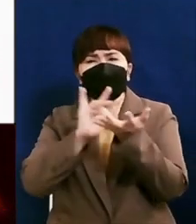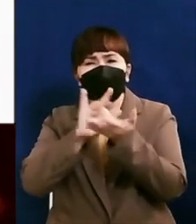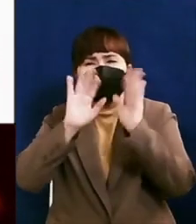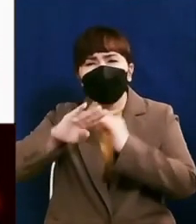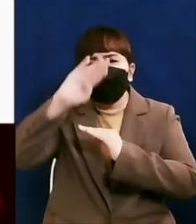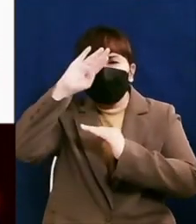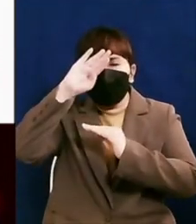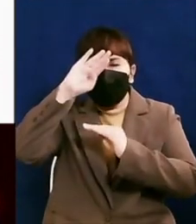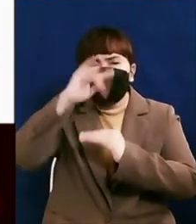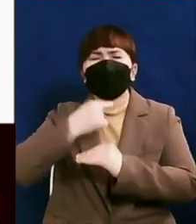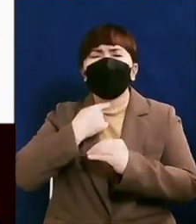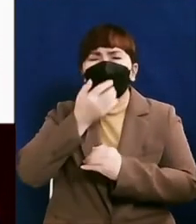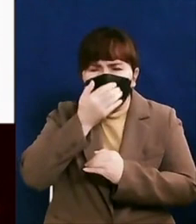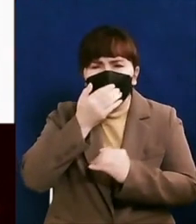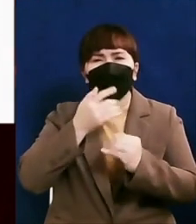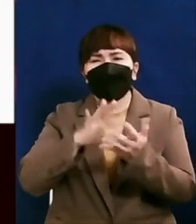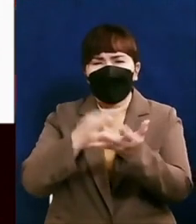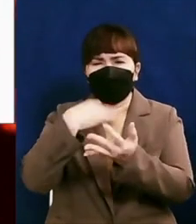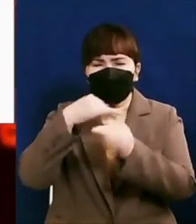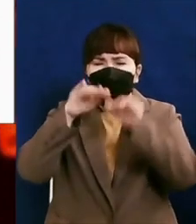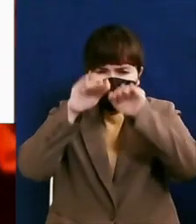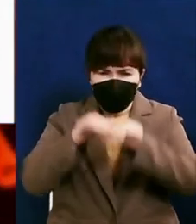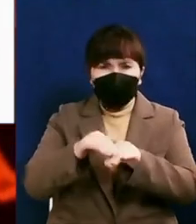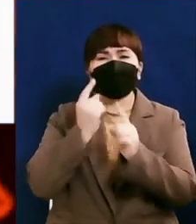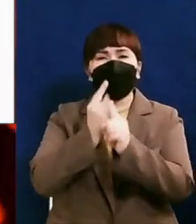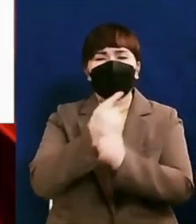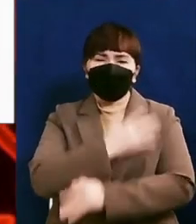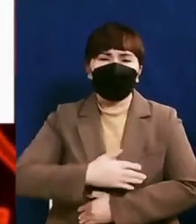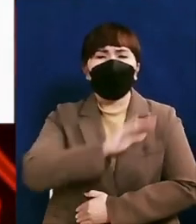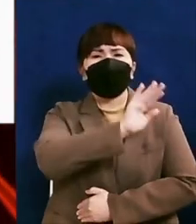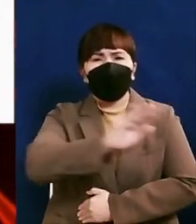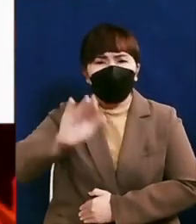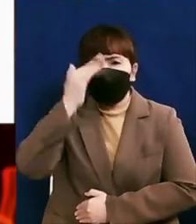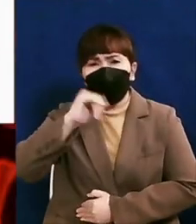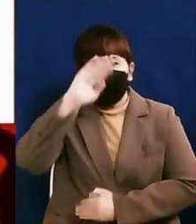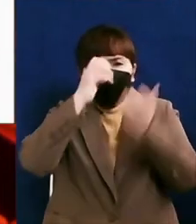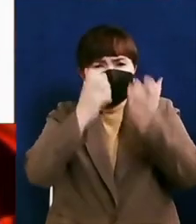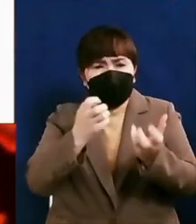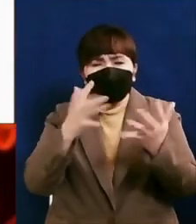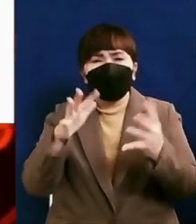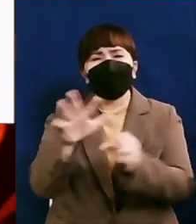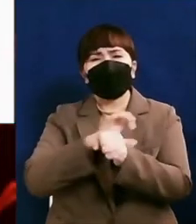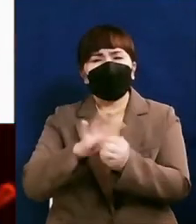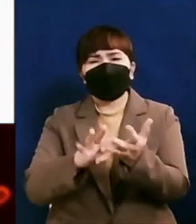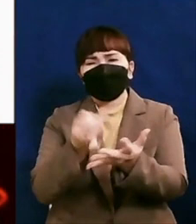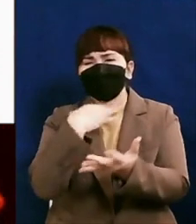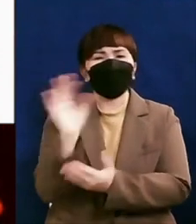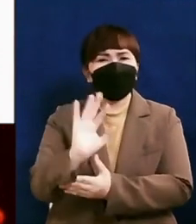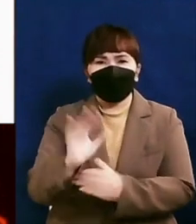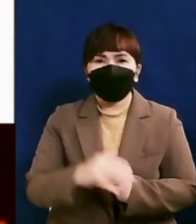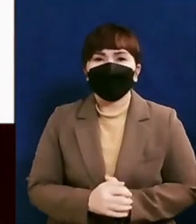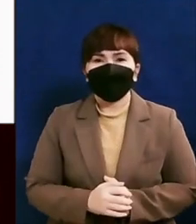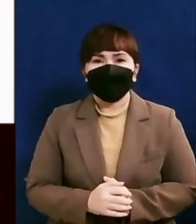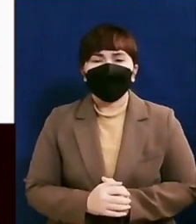ไข้ยาแก้ไอตามอาการนะครับเนื่องจากมีอาการเล็กน้อยไม่จำเป็นที่ต้องยาให้ยาต้านไวรัสที่เรียนครับว่